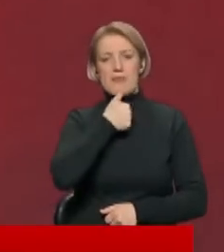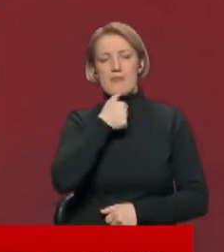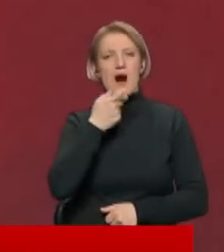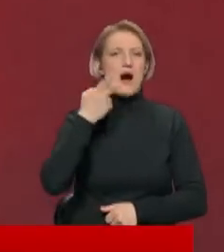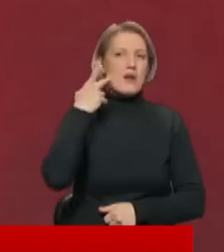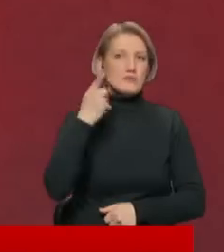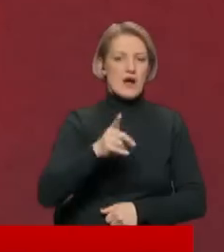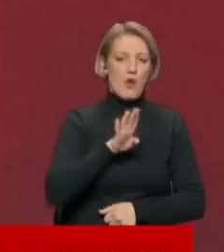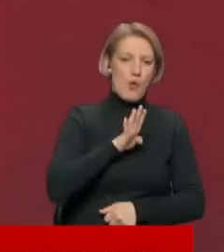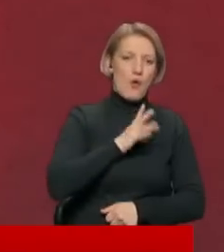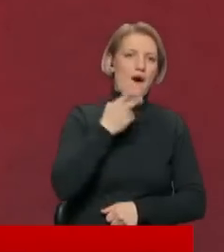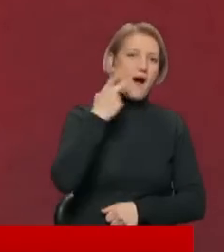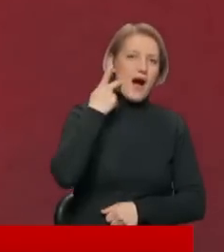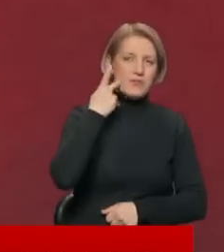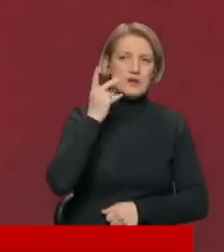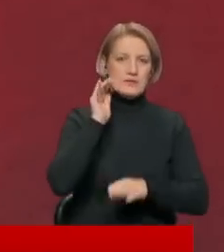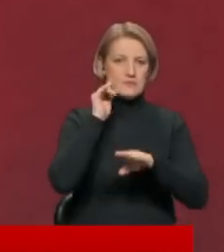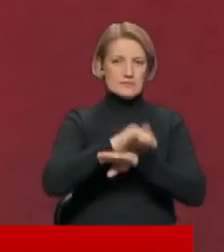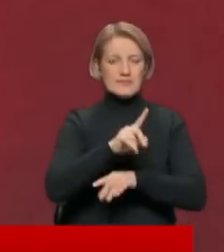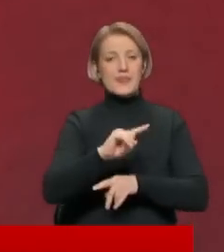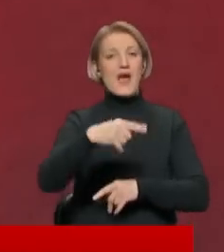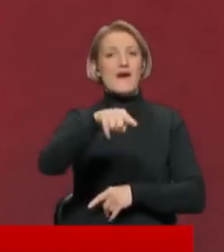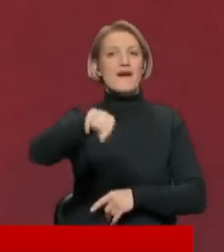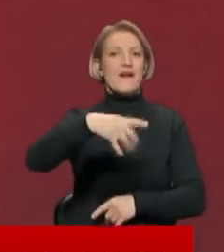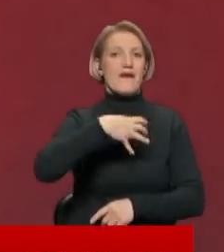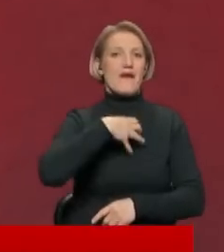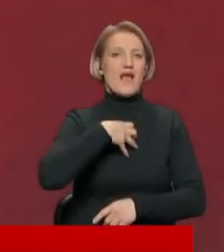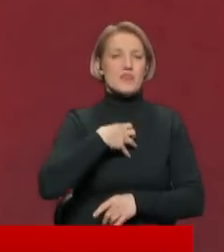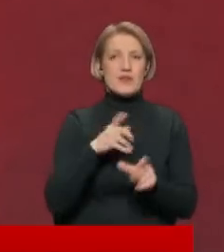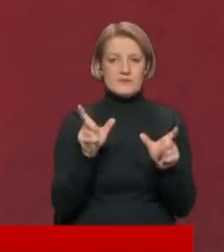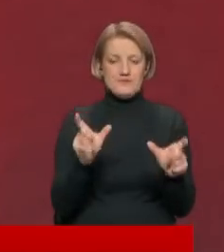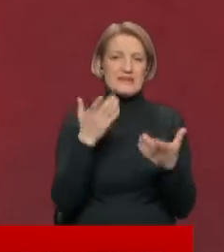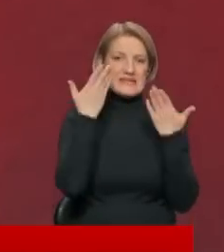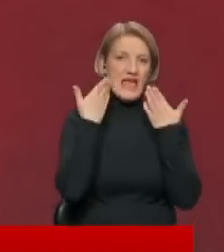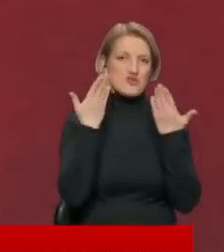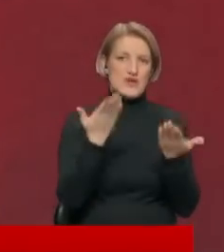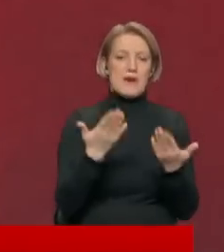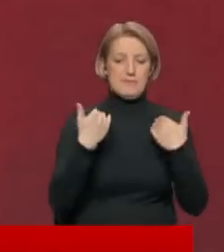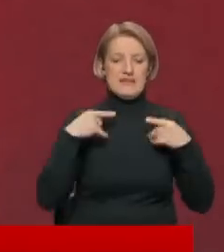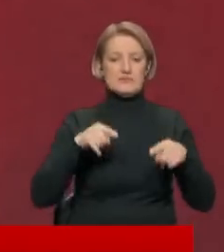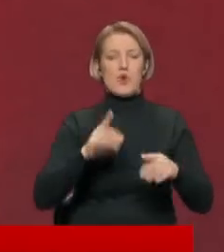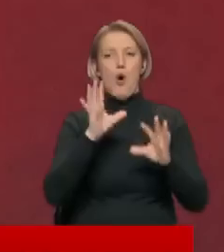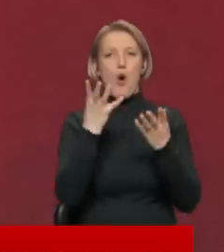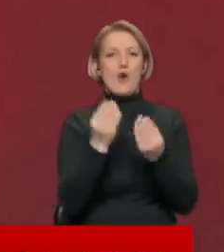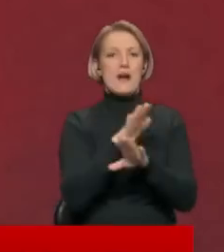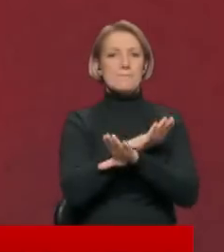ihtilaflı oğul ile Abla kumpasçı diğerleri de kendi siperlerinde seyirci biz bu olan Bitene Zillet demeyelim